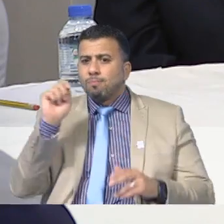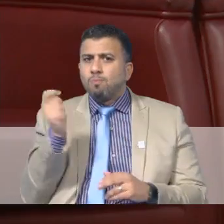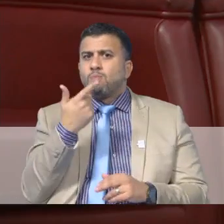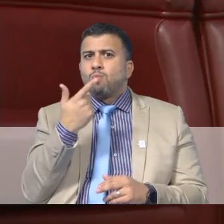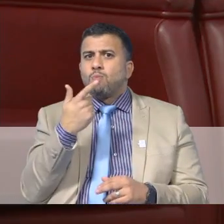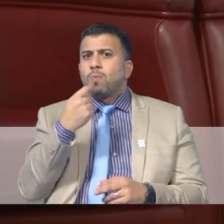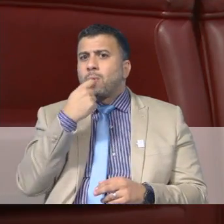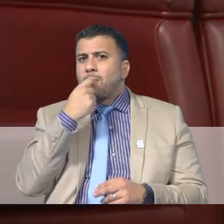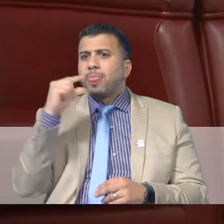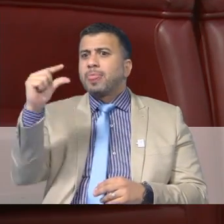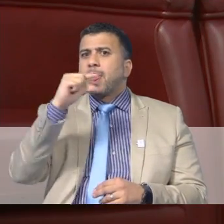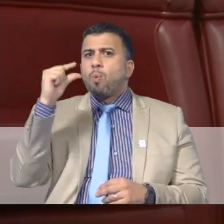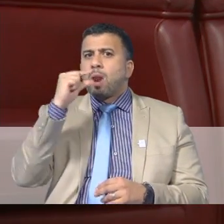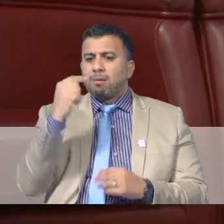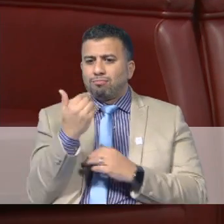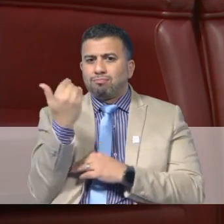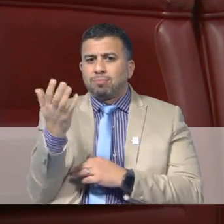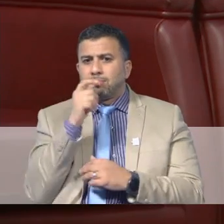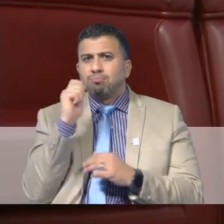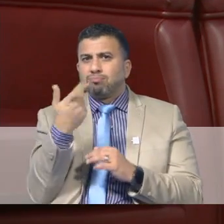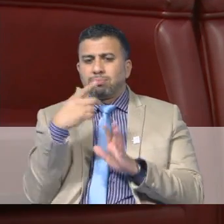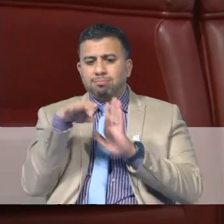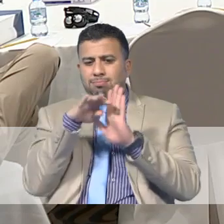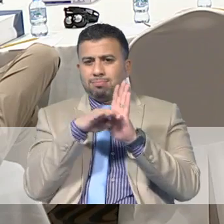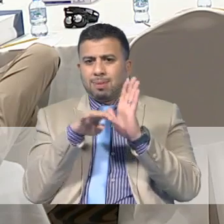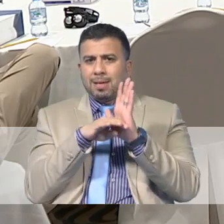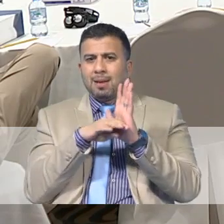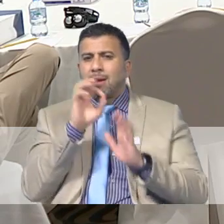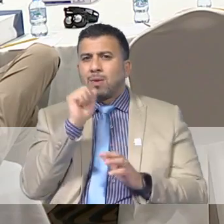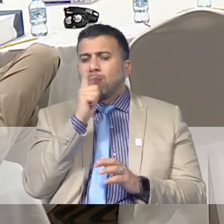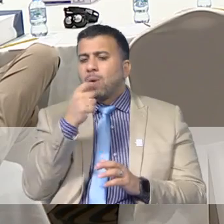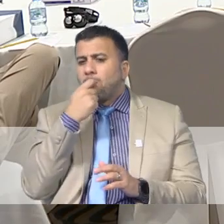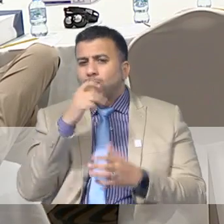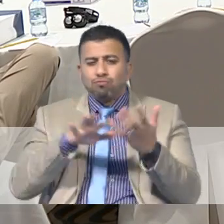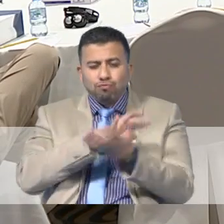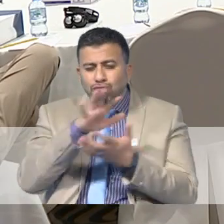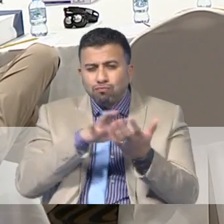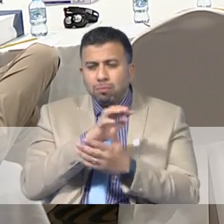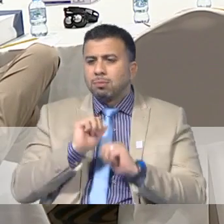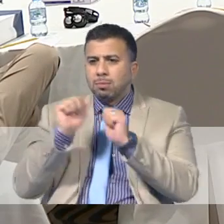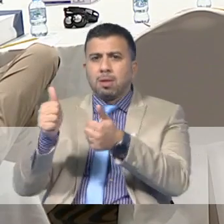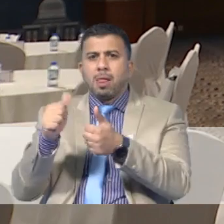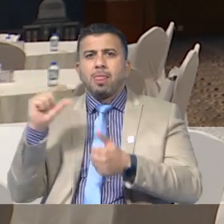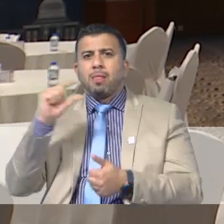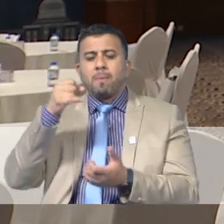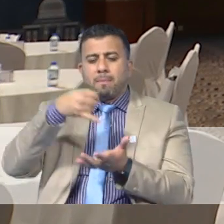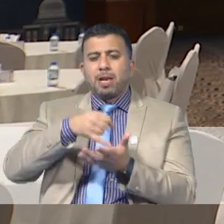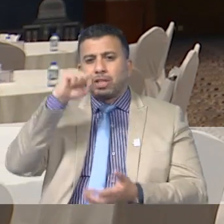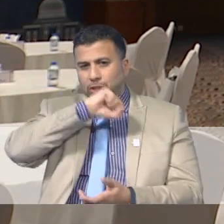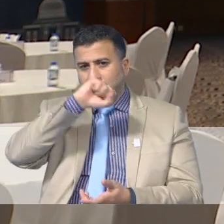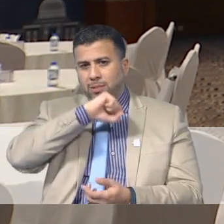قواعد التحكيم الدولي مثل سرعة إجراءات التحكيم وفقا لقواعد مركز الشارقة. التقى